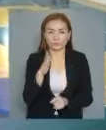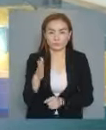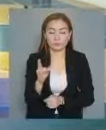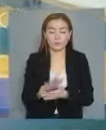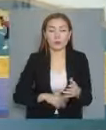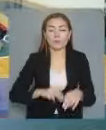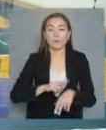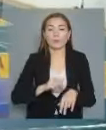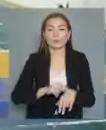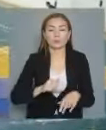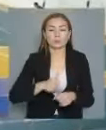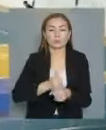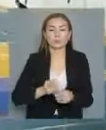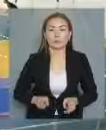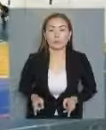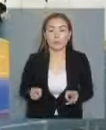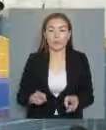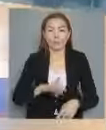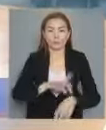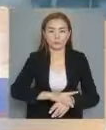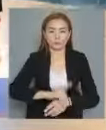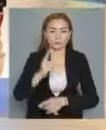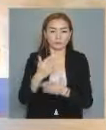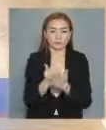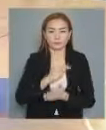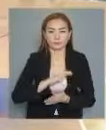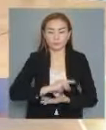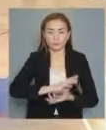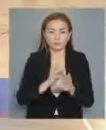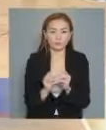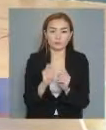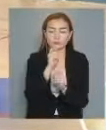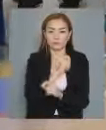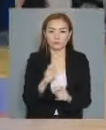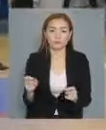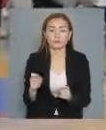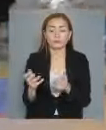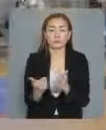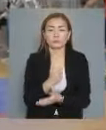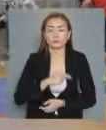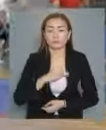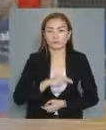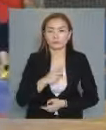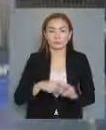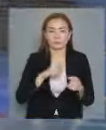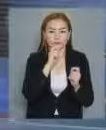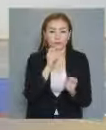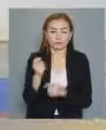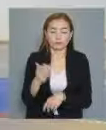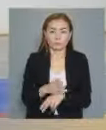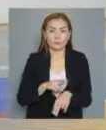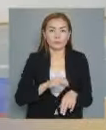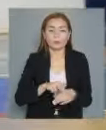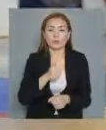Сондай-ақ полиция департаментінің қылмыстық қудалау органдарының үздік қызметкерлері жыл қорытындысы бойынша атқарылған нәтижелі қызметтеріне орай марапатталды.